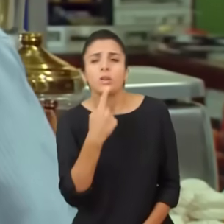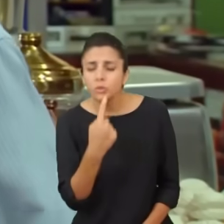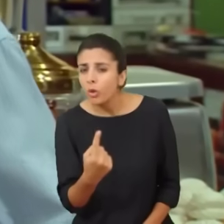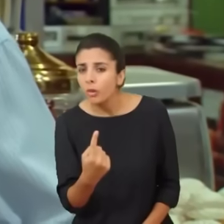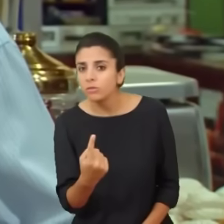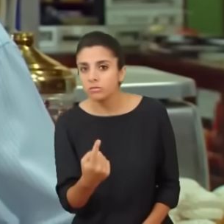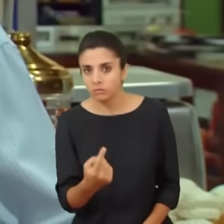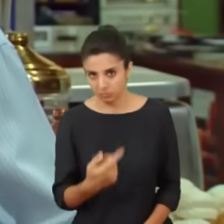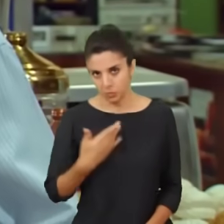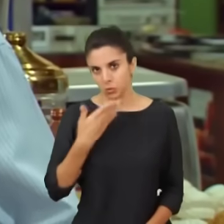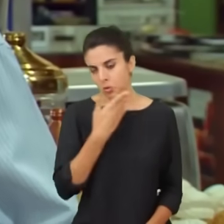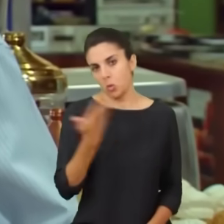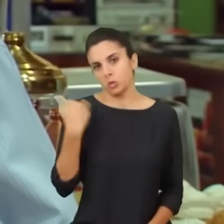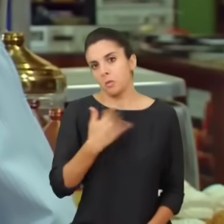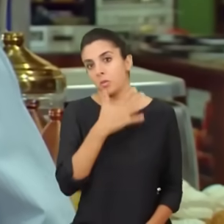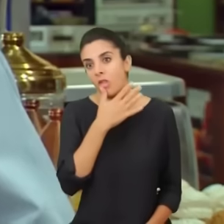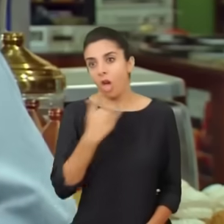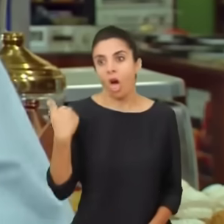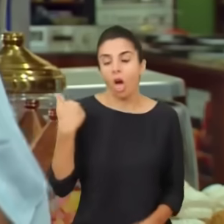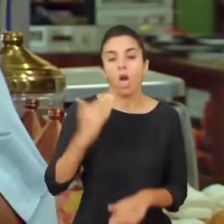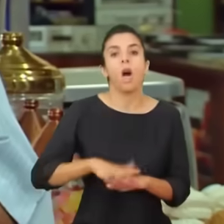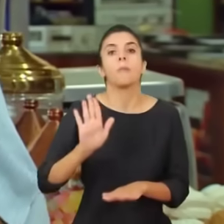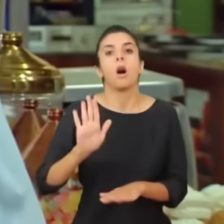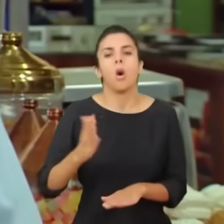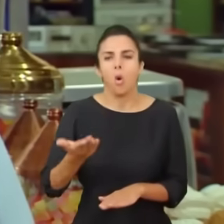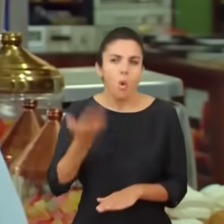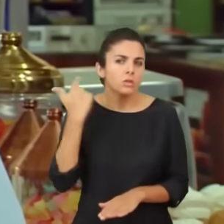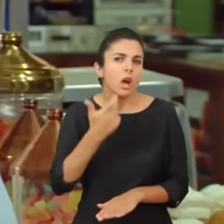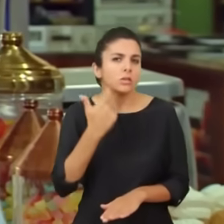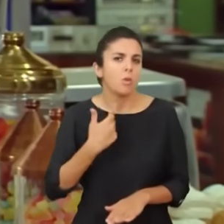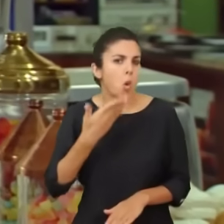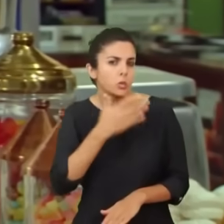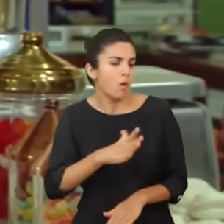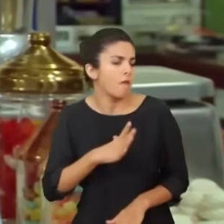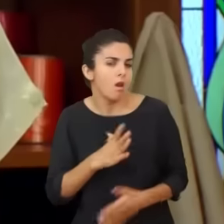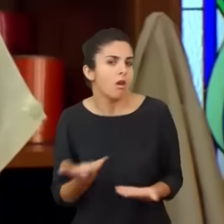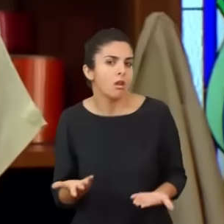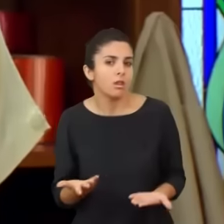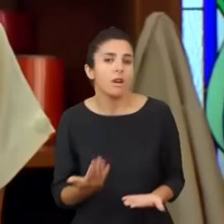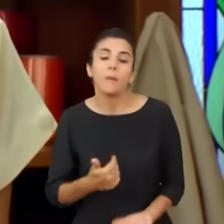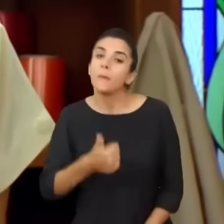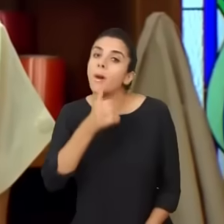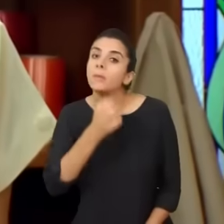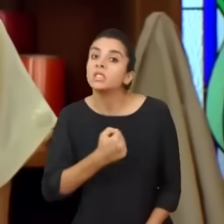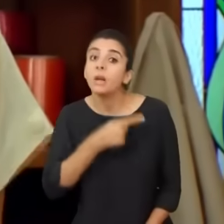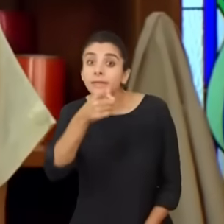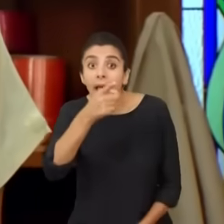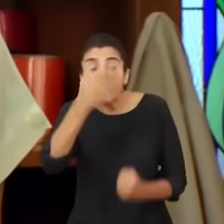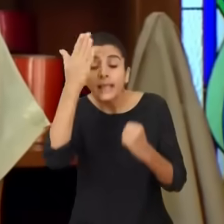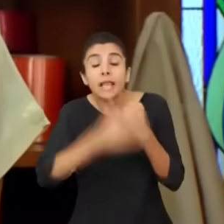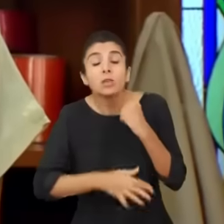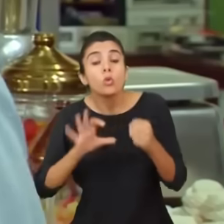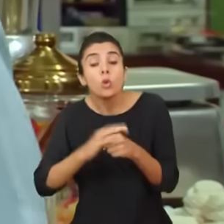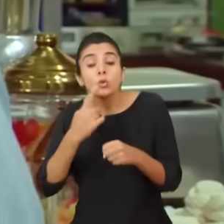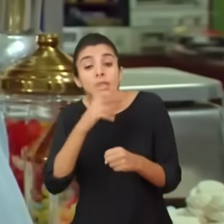Bak, tutmuşluğum var, beni şey yapma. Önceden acayip tutmuşluğum vardır yani. Ya babacığım, yasak sana,